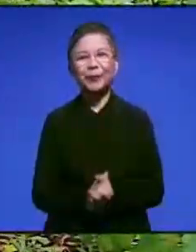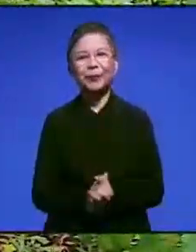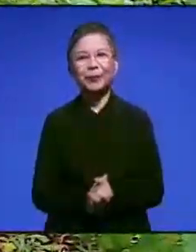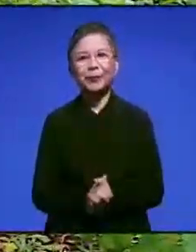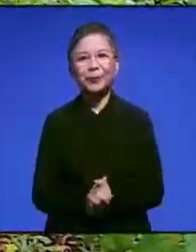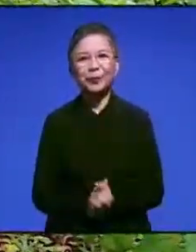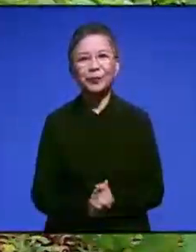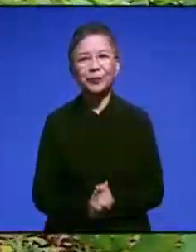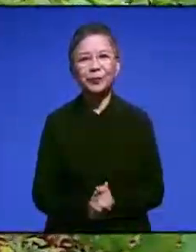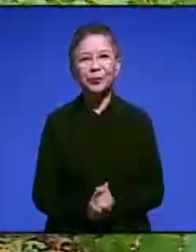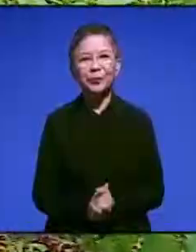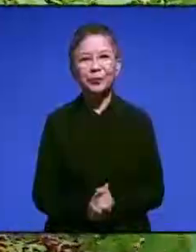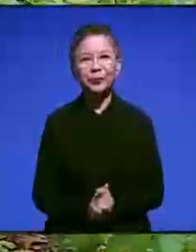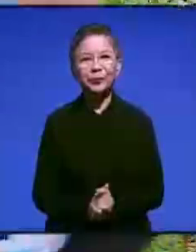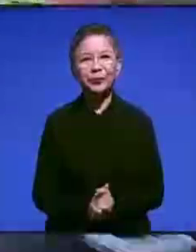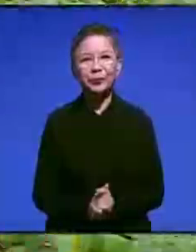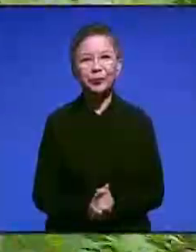ini? Mari kita tanya.